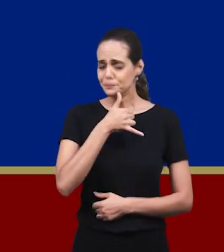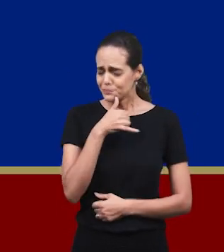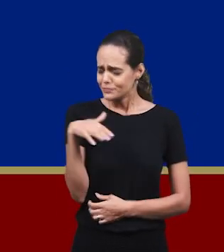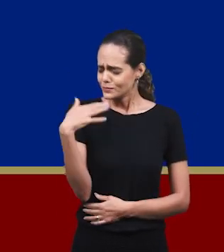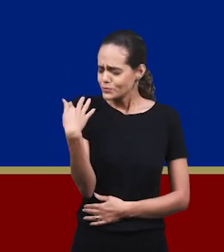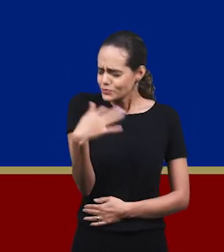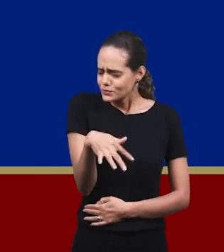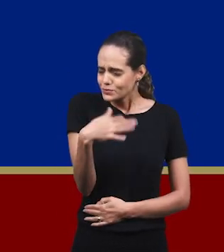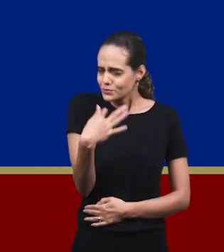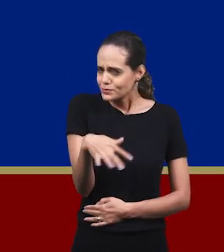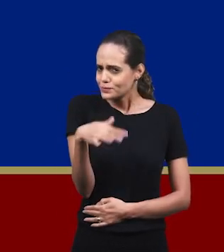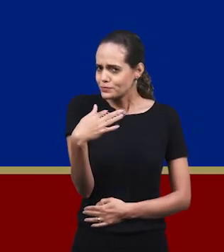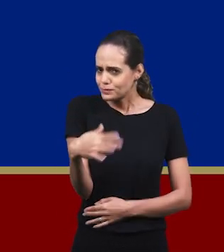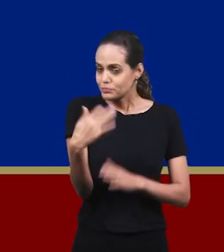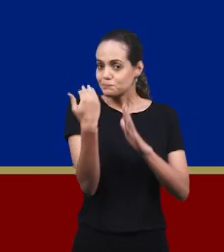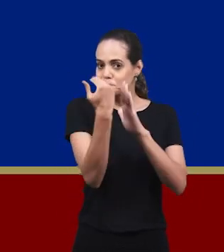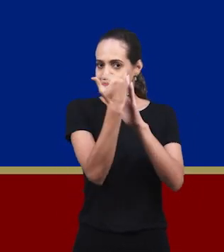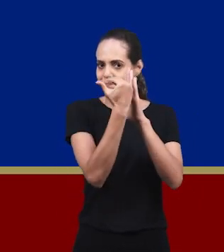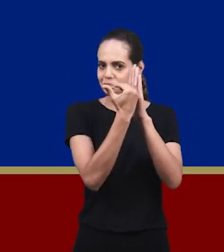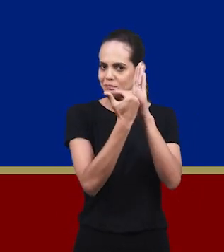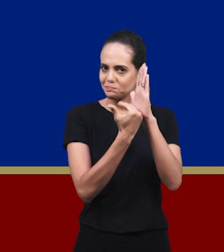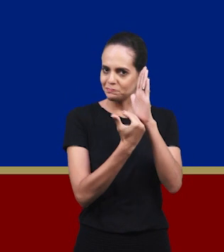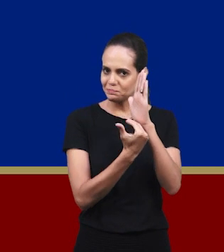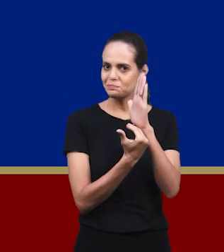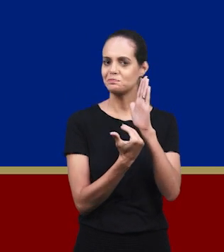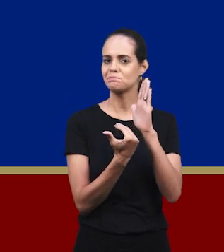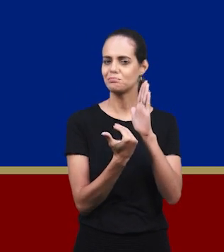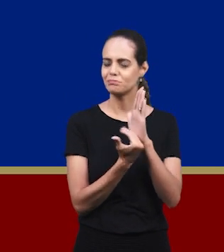et de douleur, cette programmation,